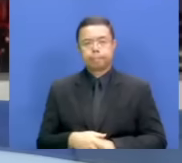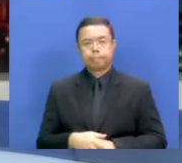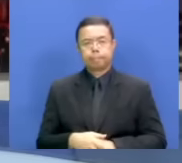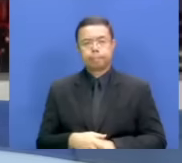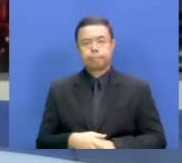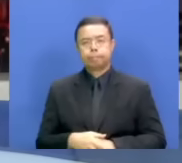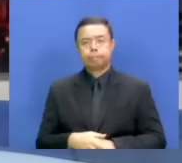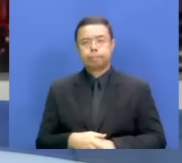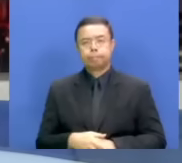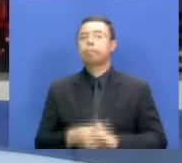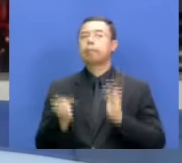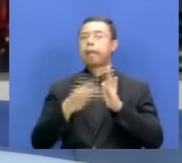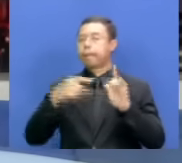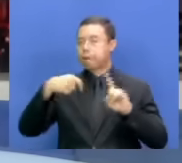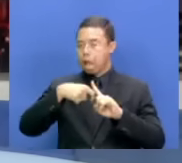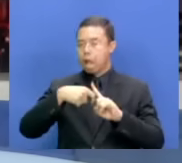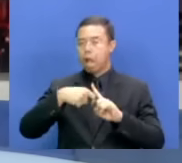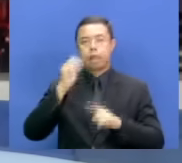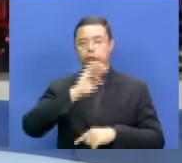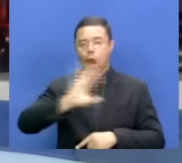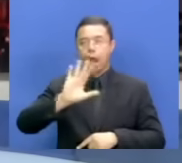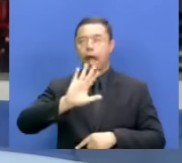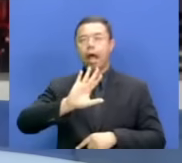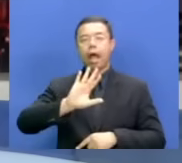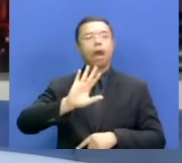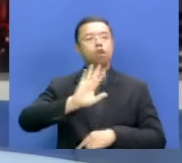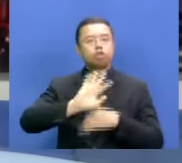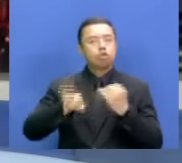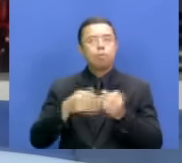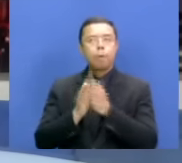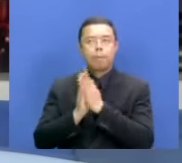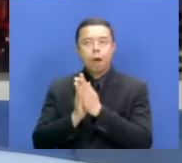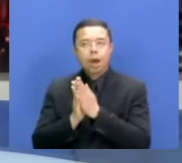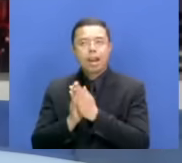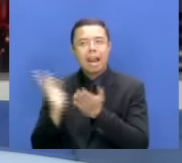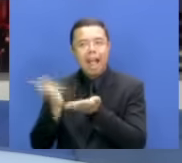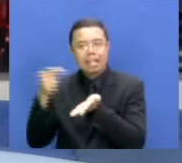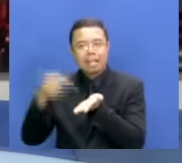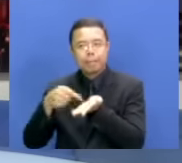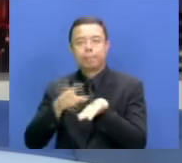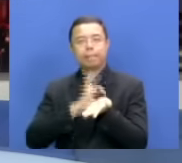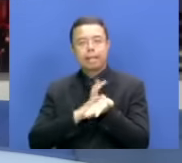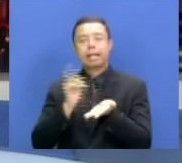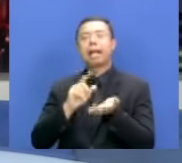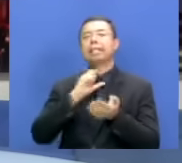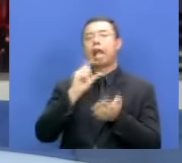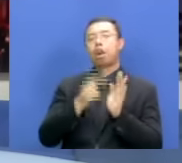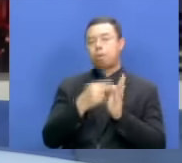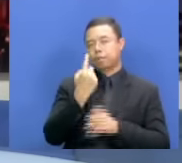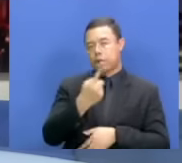seluruhnya Mahkamah Konstitusi menolak untuk seluruh Seta piles yang diajukan paslon